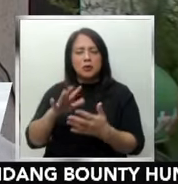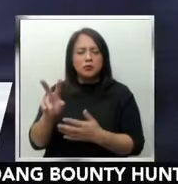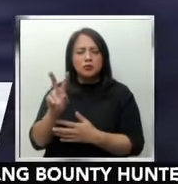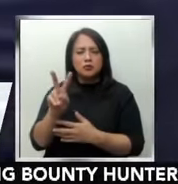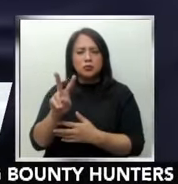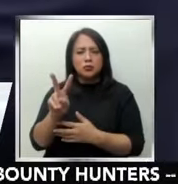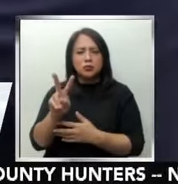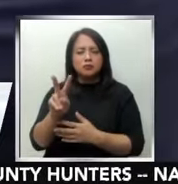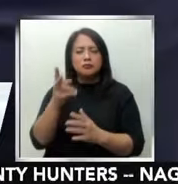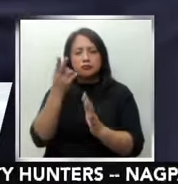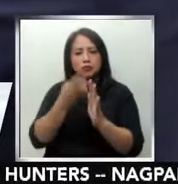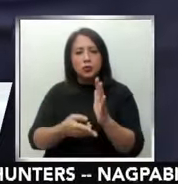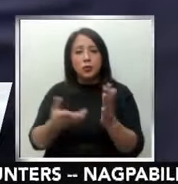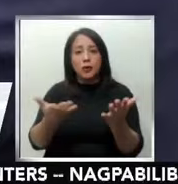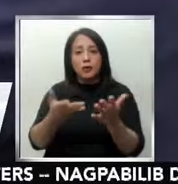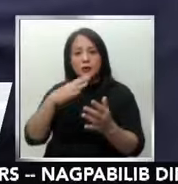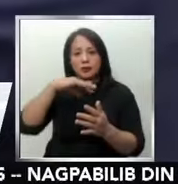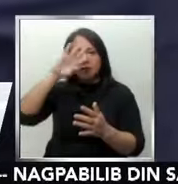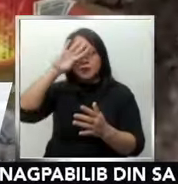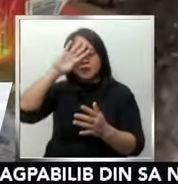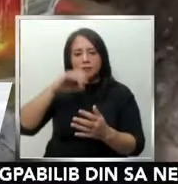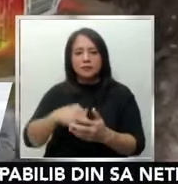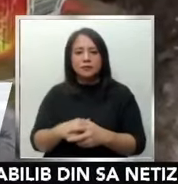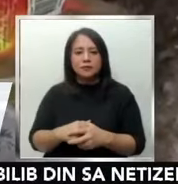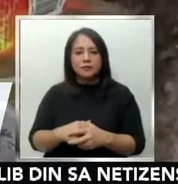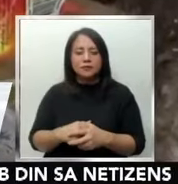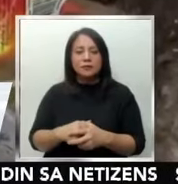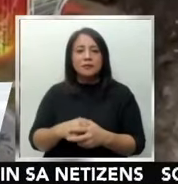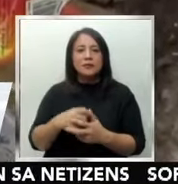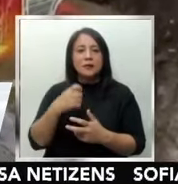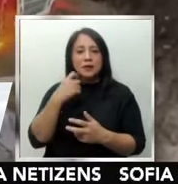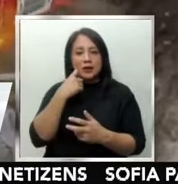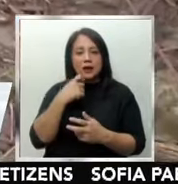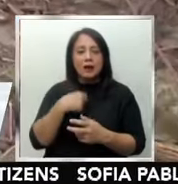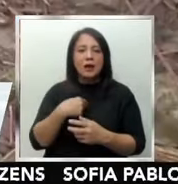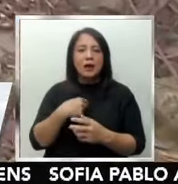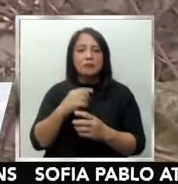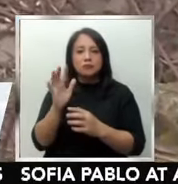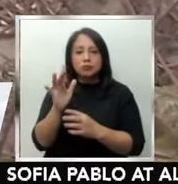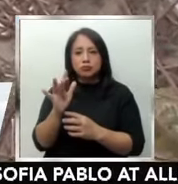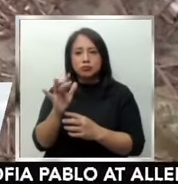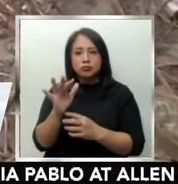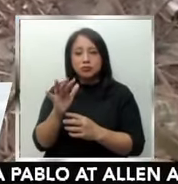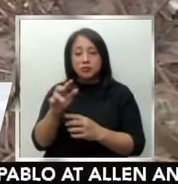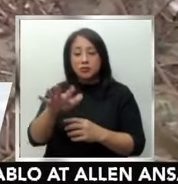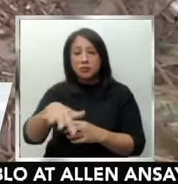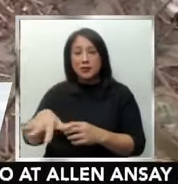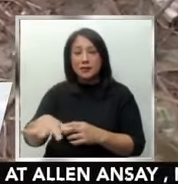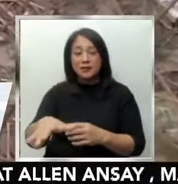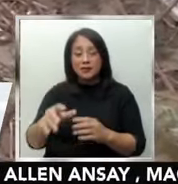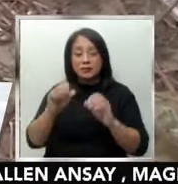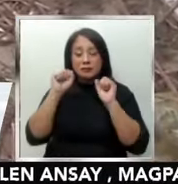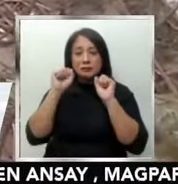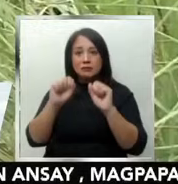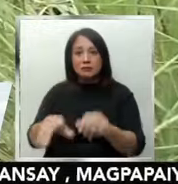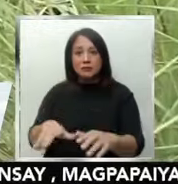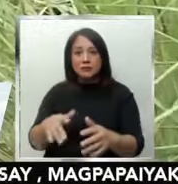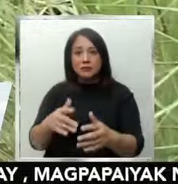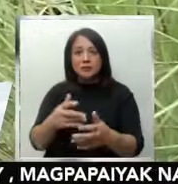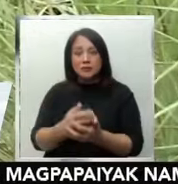sa Cavite kanina may nakatirik ng kandila sa hukay mismo kung saan nakita ang bangkay ni Jen